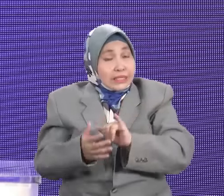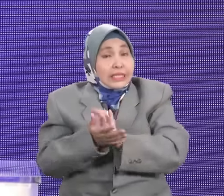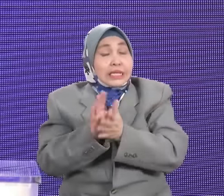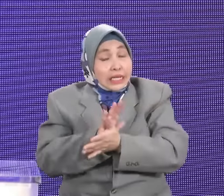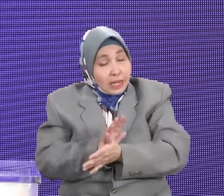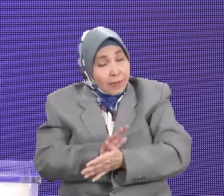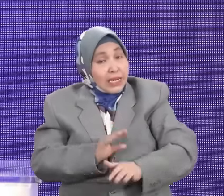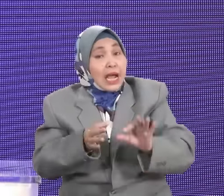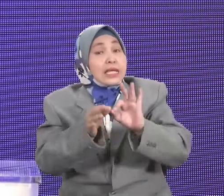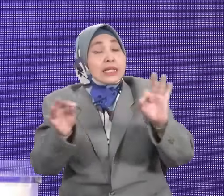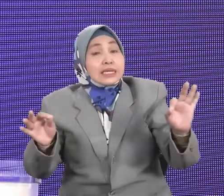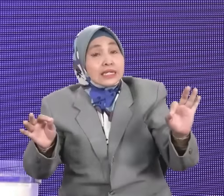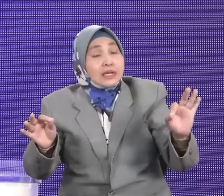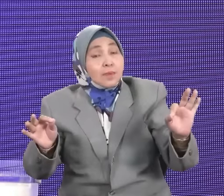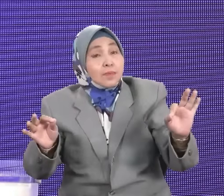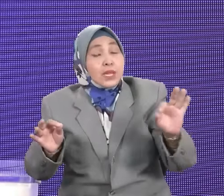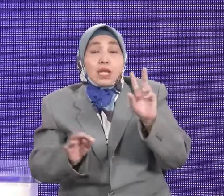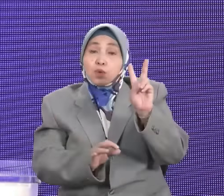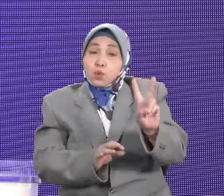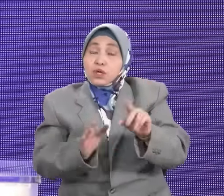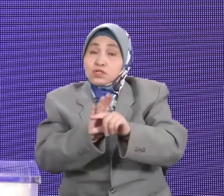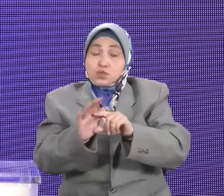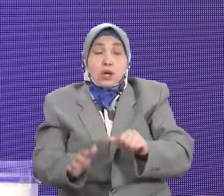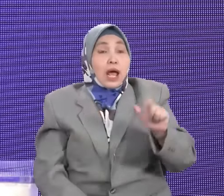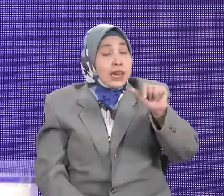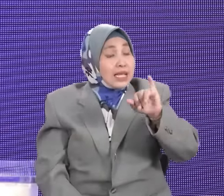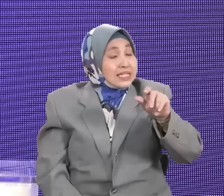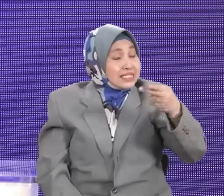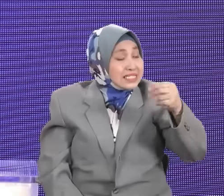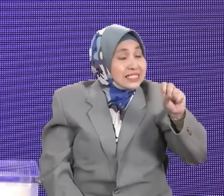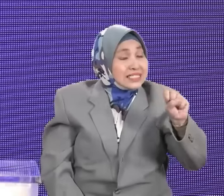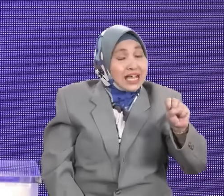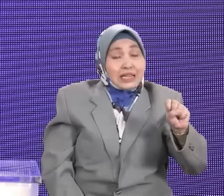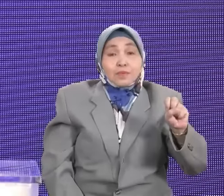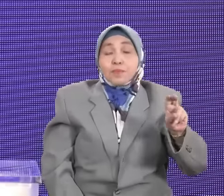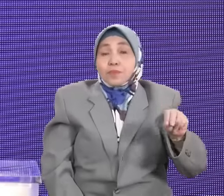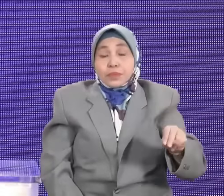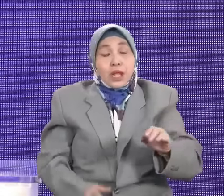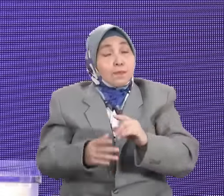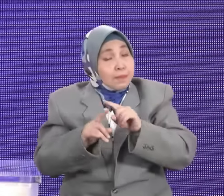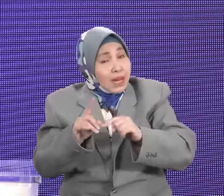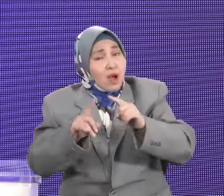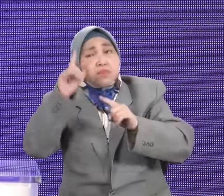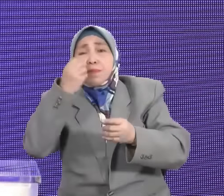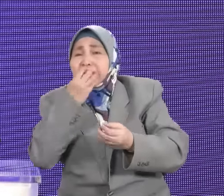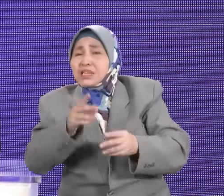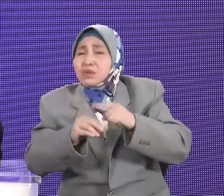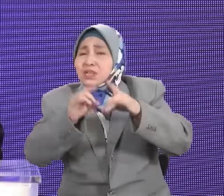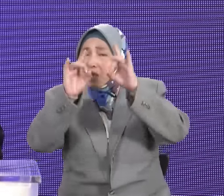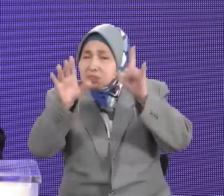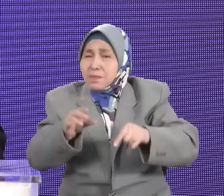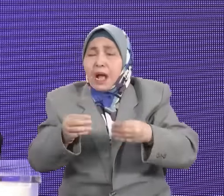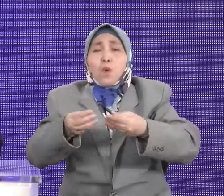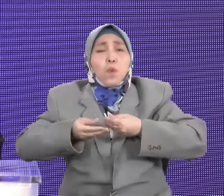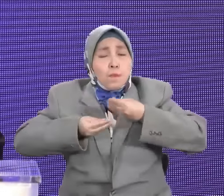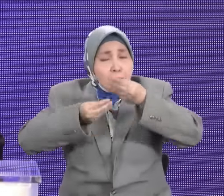ayat yang ke-2 surah al-insan jadi apabila Allah jatuhkan tentang ujian ini maka Allah terus bawakan satu contoh